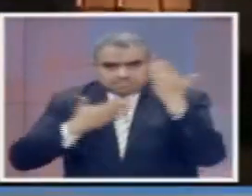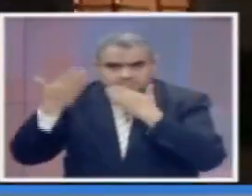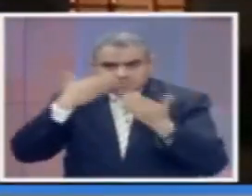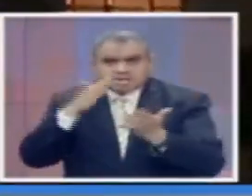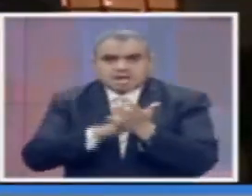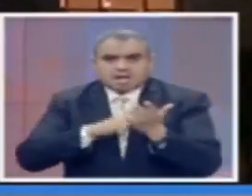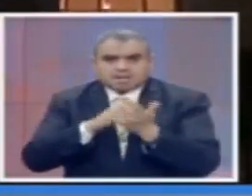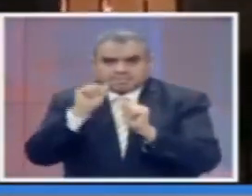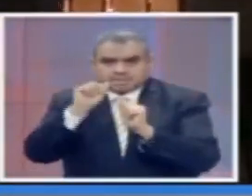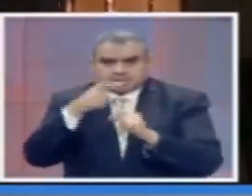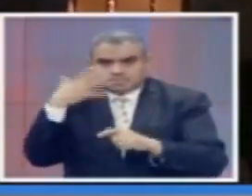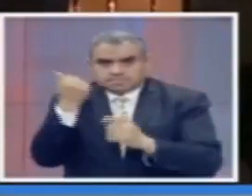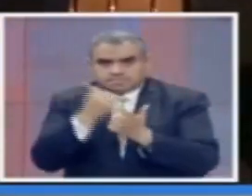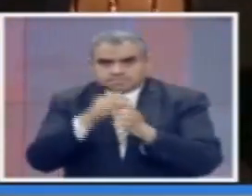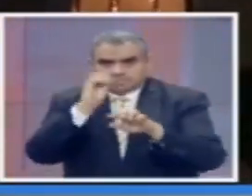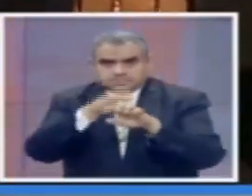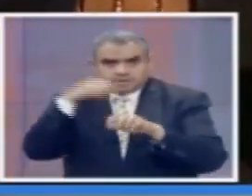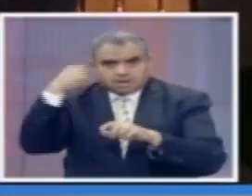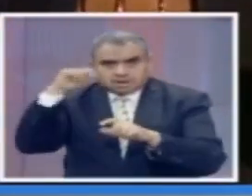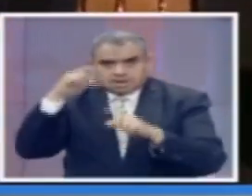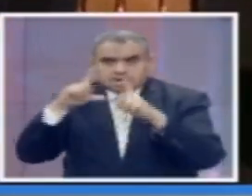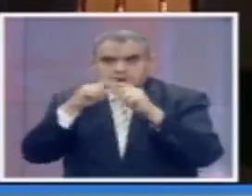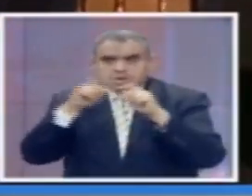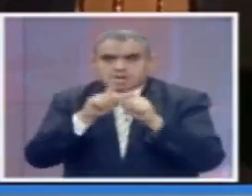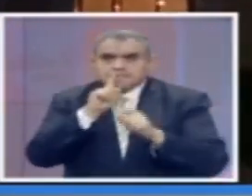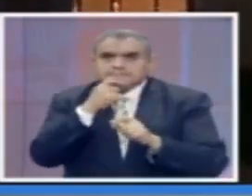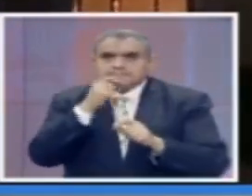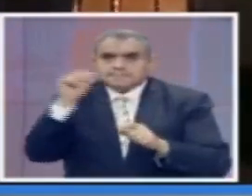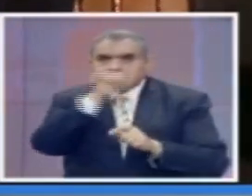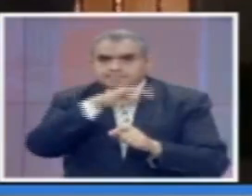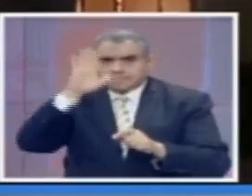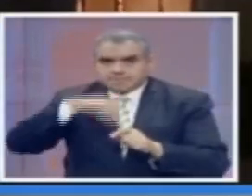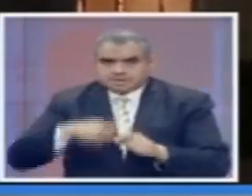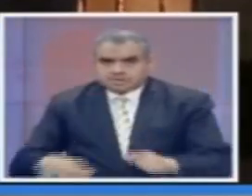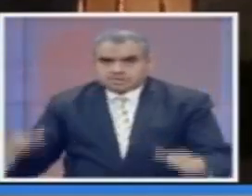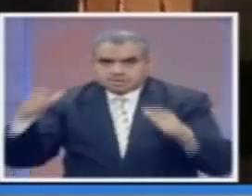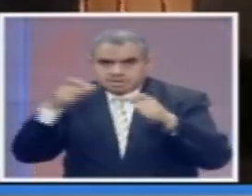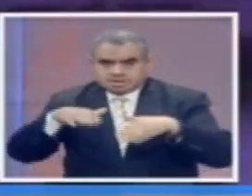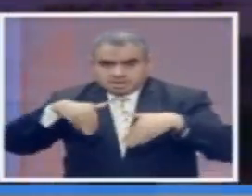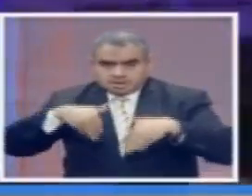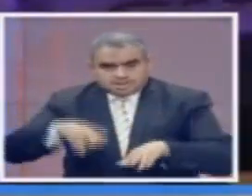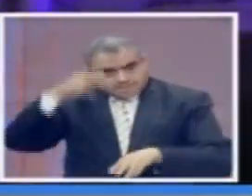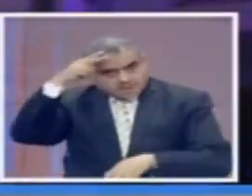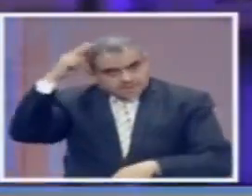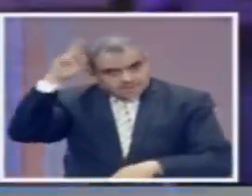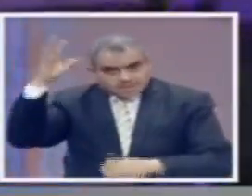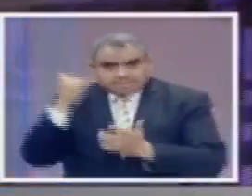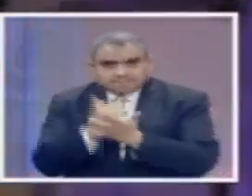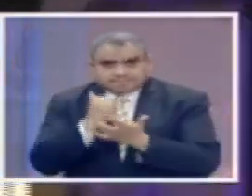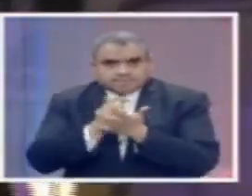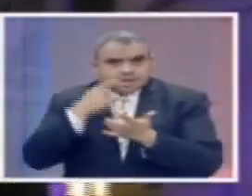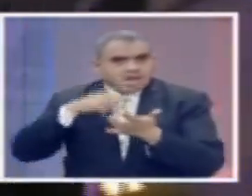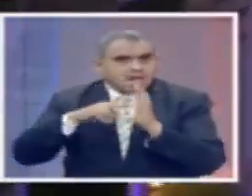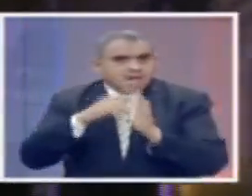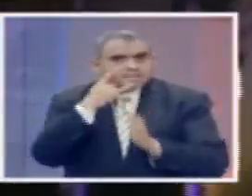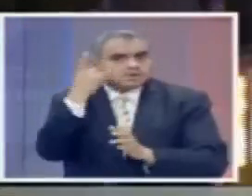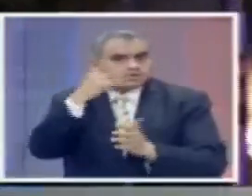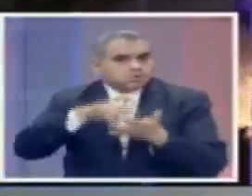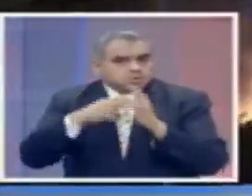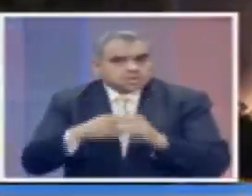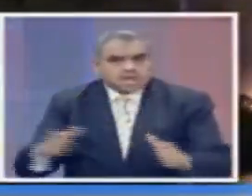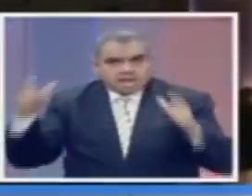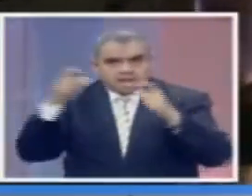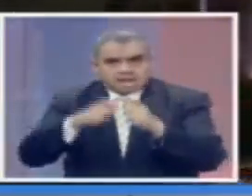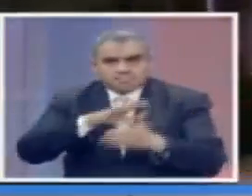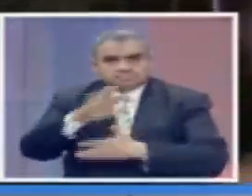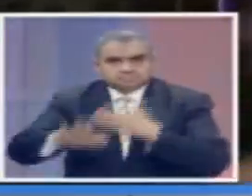طفيفة. هذا وقد دعا الرئيس اللبناني ميشيل عوني إلى انعقاد مجلس الأمن المركزي لدراسة الوضع الأمني في البلاد، وذلك على